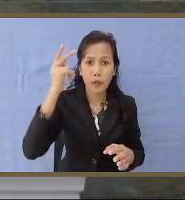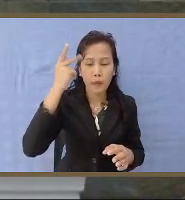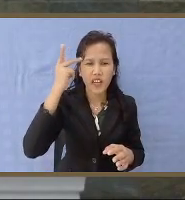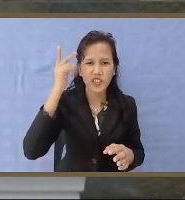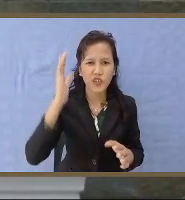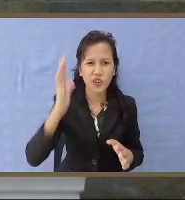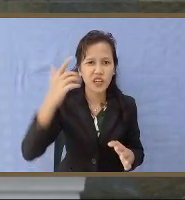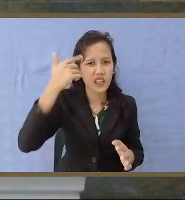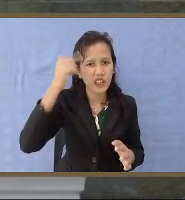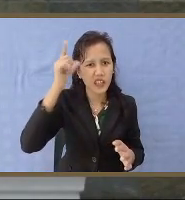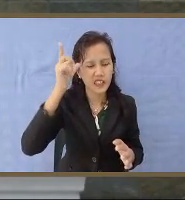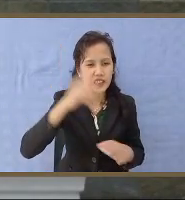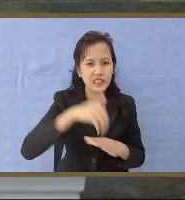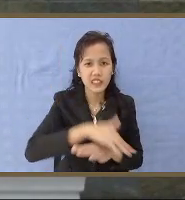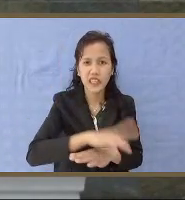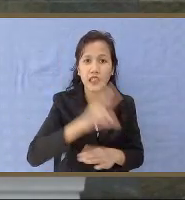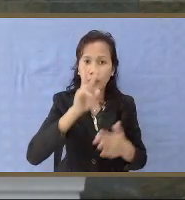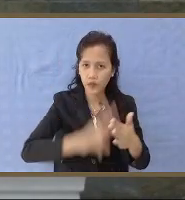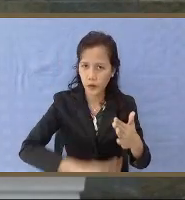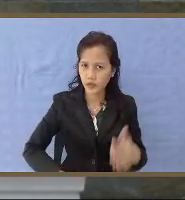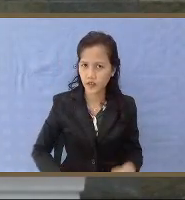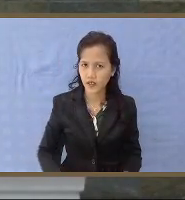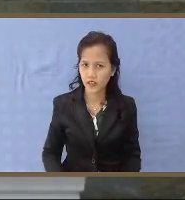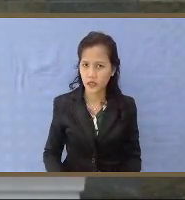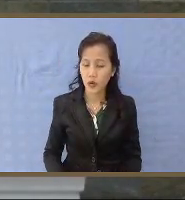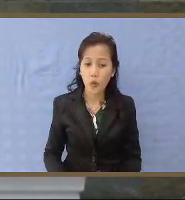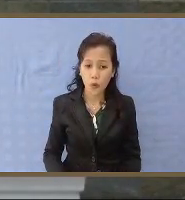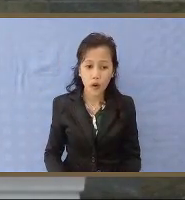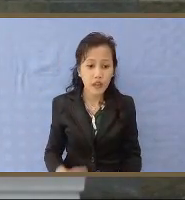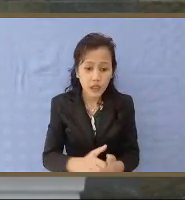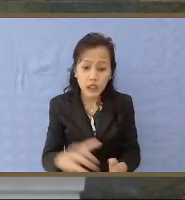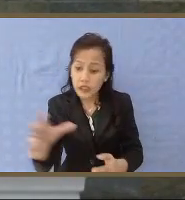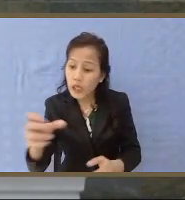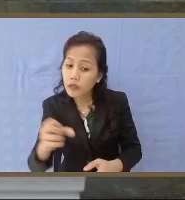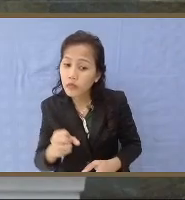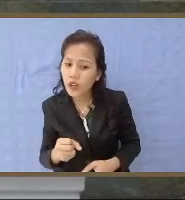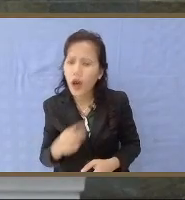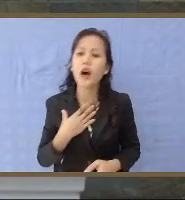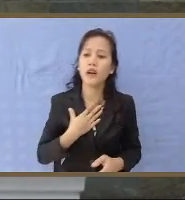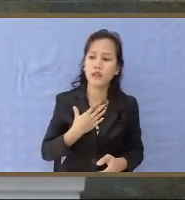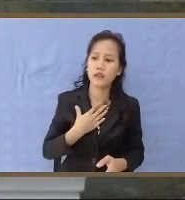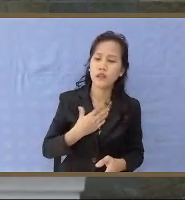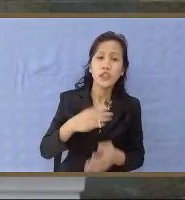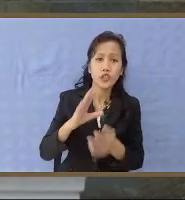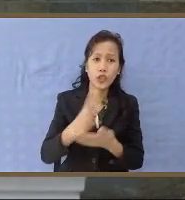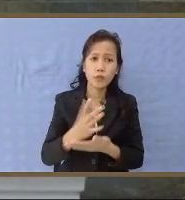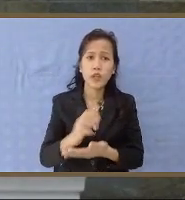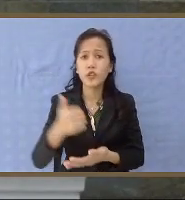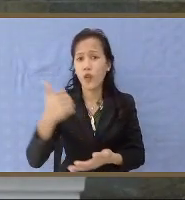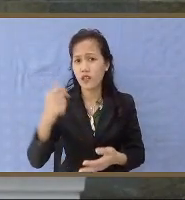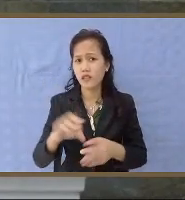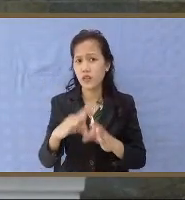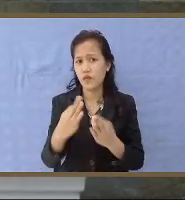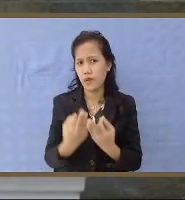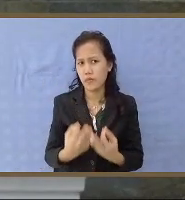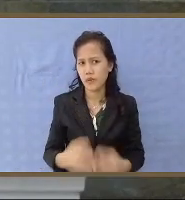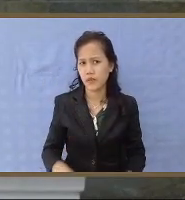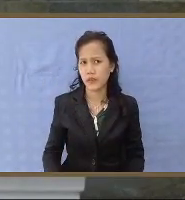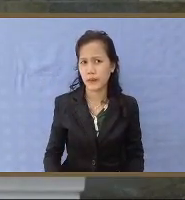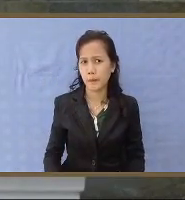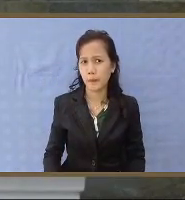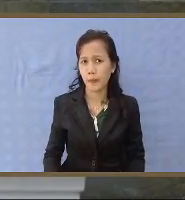Proverbs na sinasabi ni Pastor na ganito, ganyan, ganyan, ganyan. Okay? Now, pag nakita po natin yan, yun na mismo